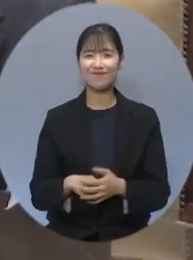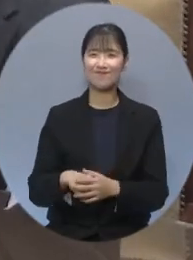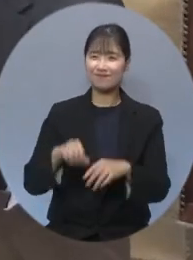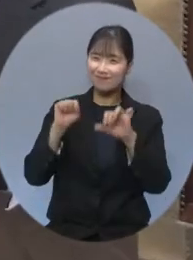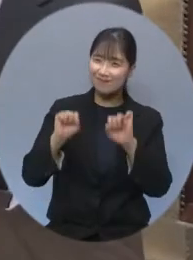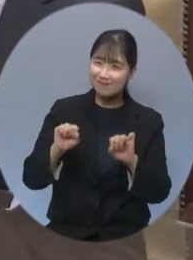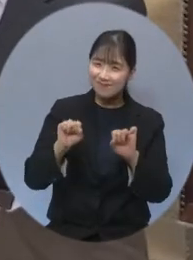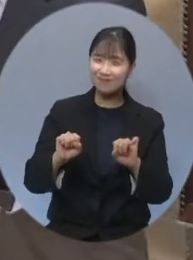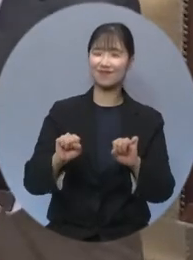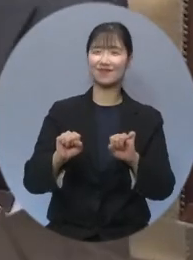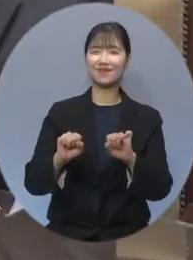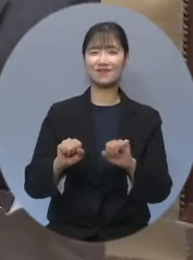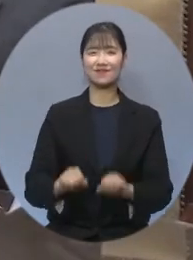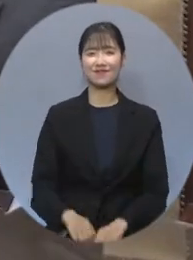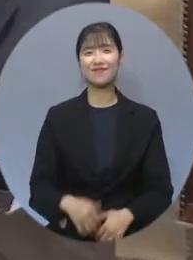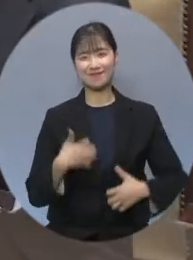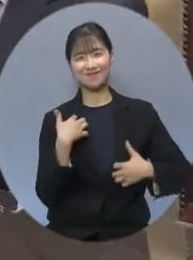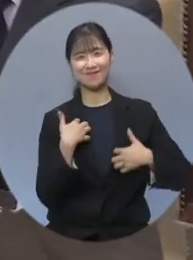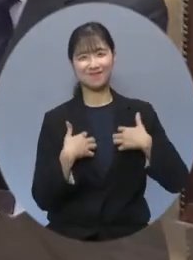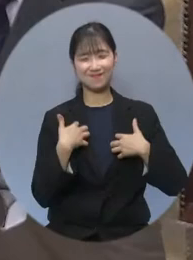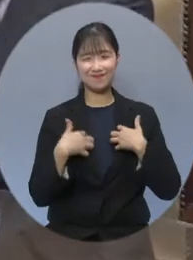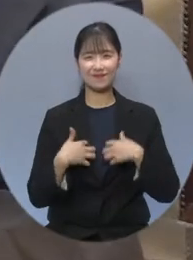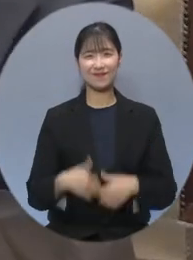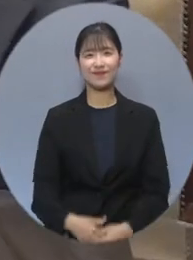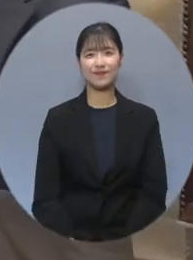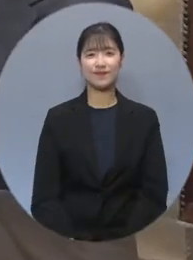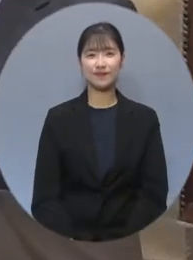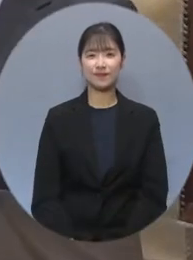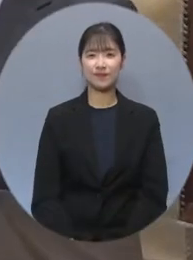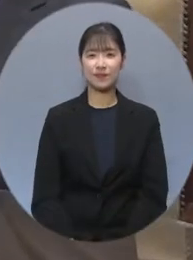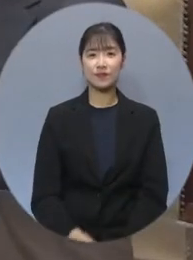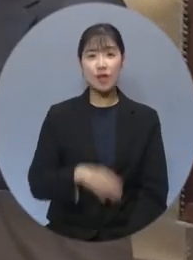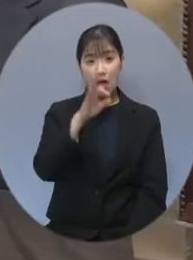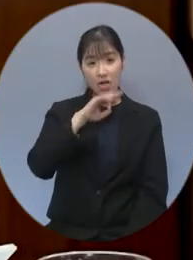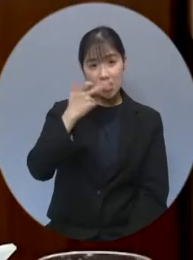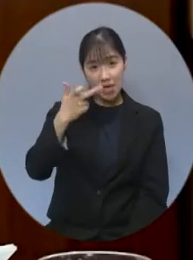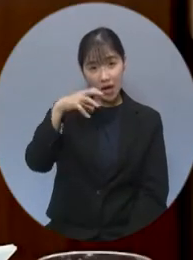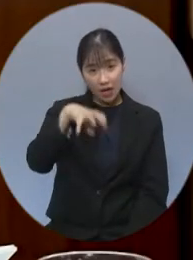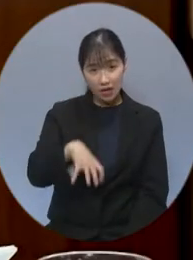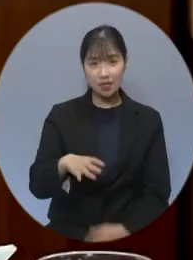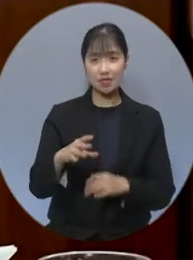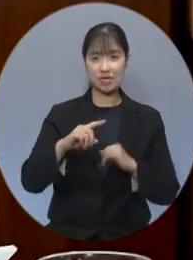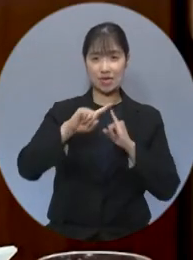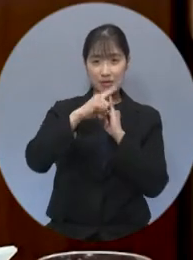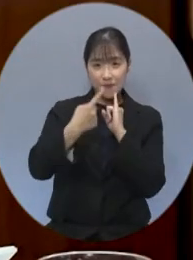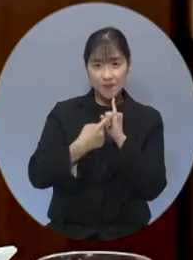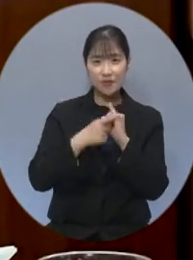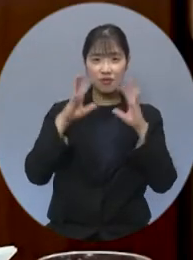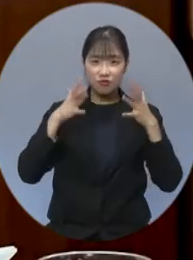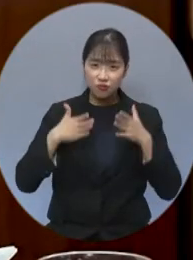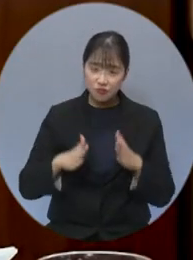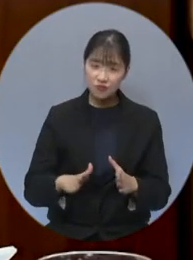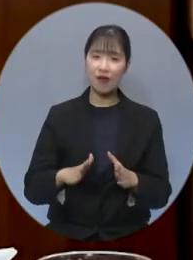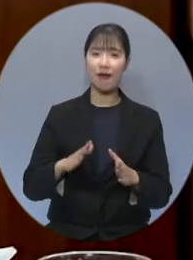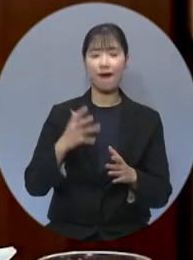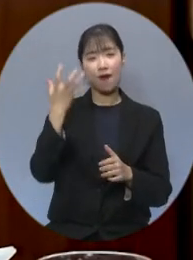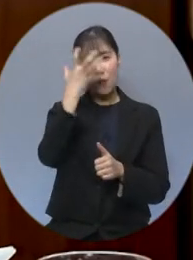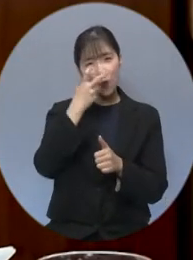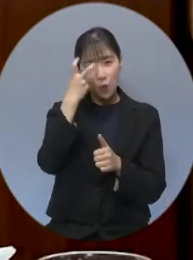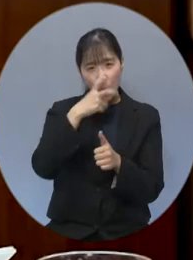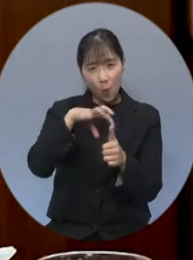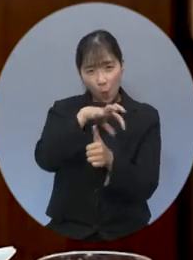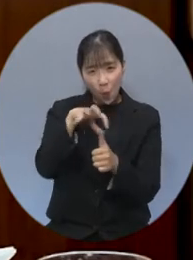네, 안녕하세요. 예, 반갑습니다. 네, 반갑습니다. 예. 그 익산시가 예. 임신, 출산, 그리고 돌봄 이런